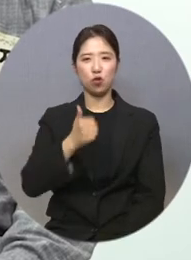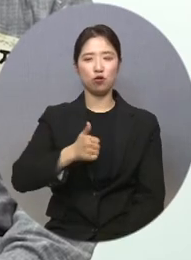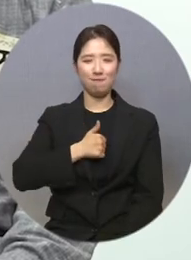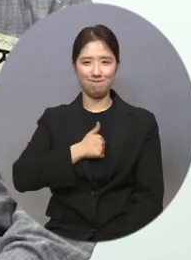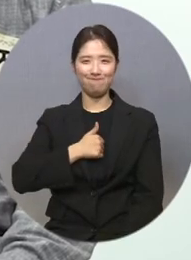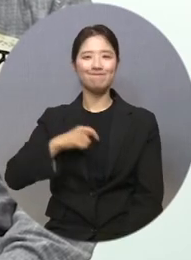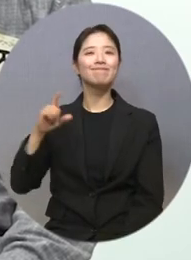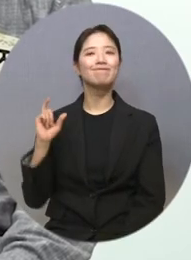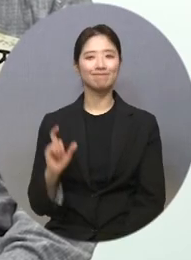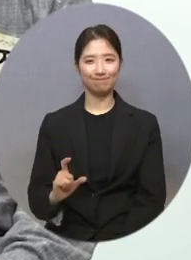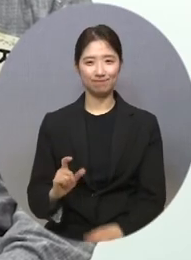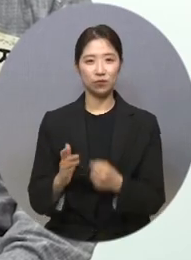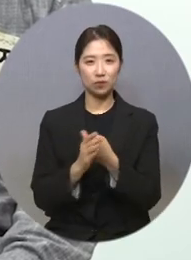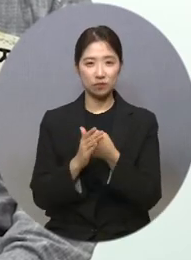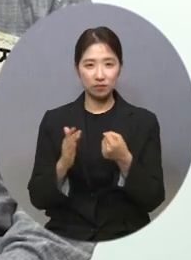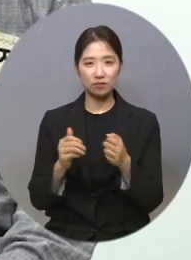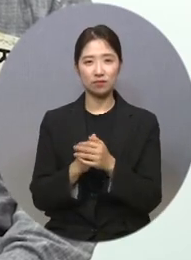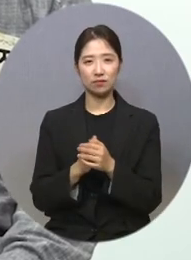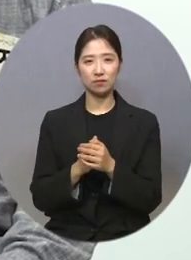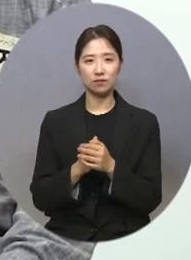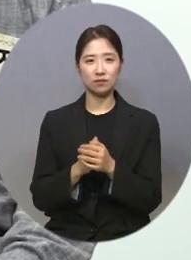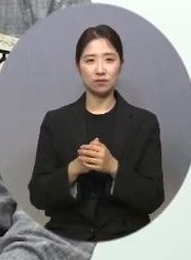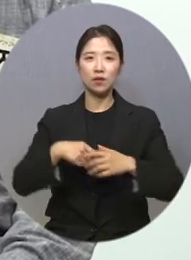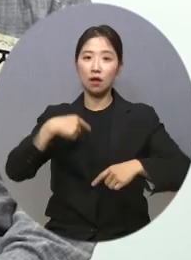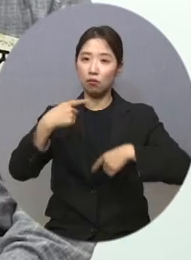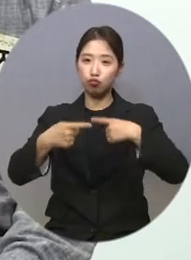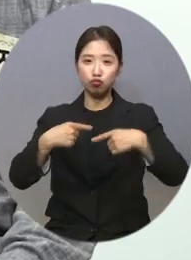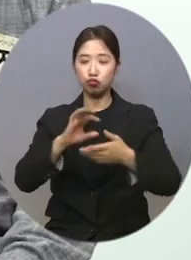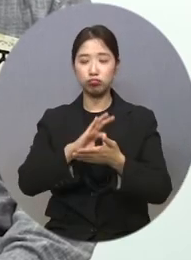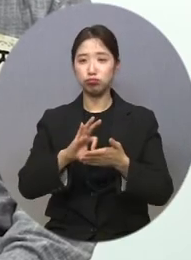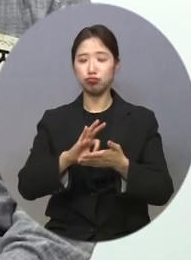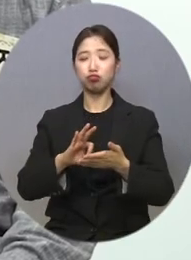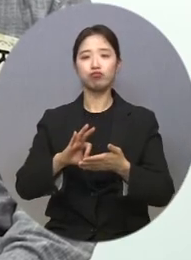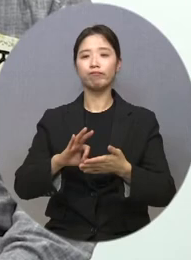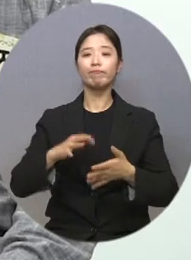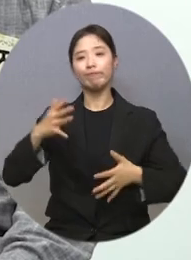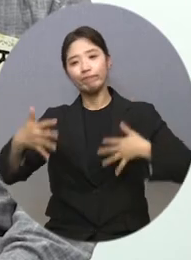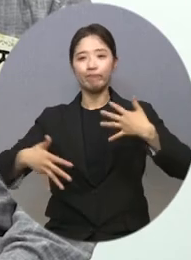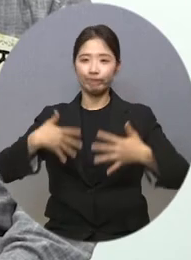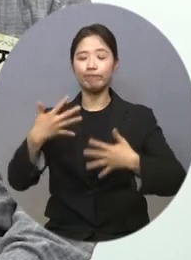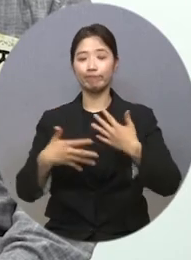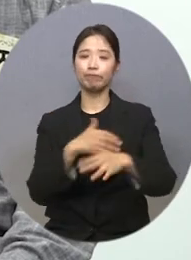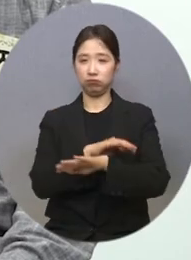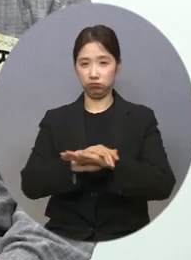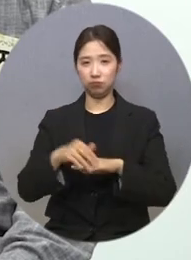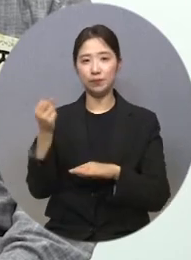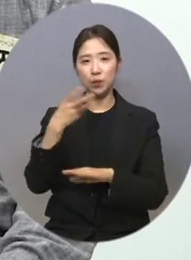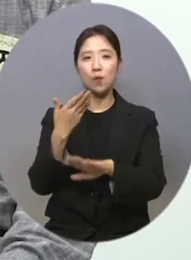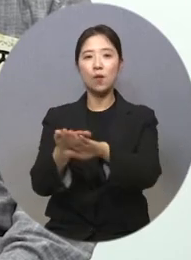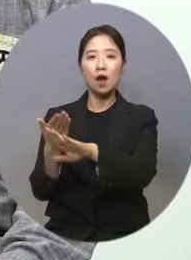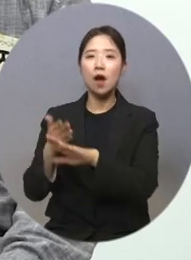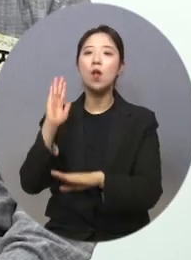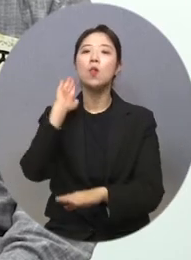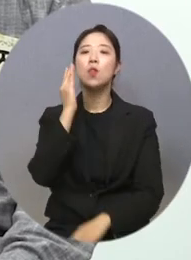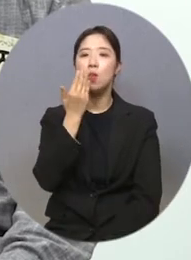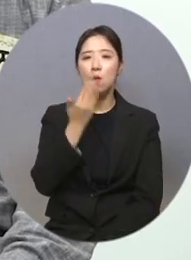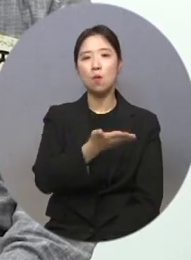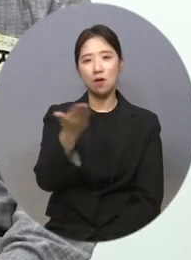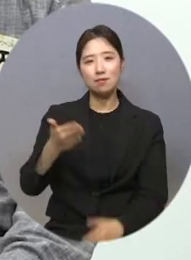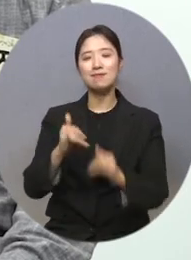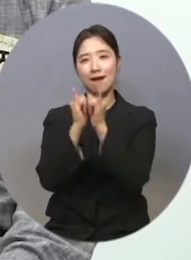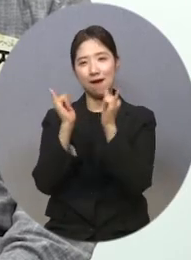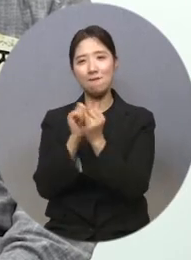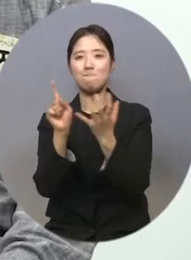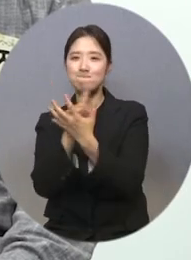분이었어요. 그래서 약간 수어를 쓰는 거에 전혀 거리낌이 없으시고, 다른 농인들과도 되게 사회활동을